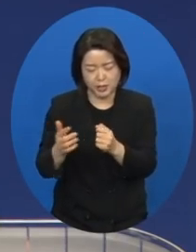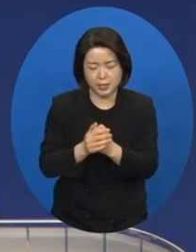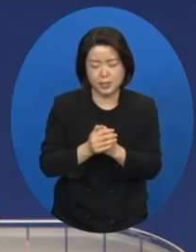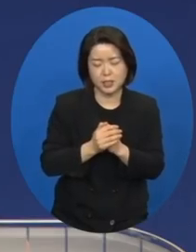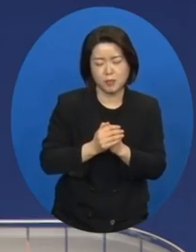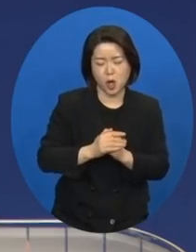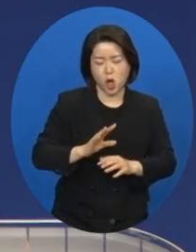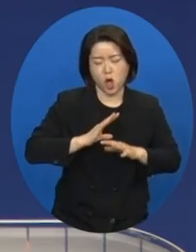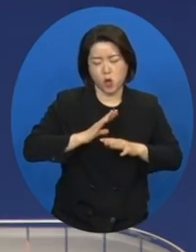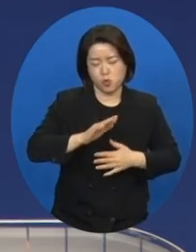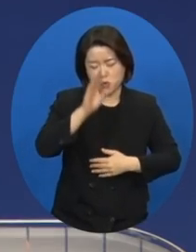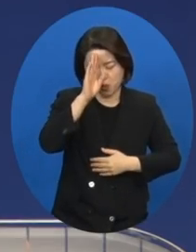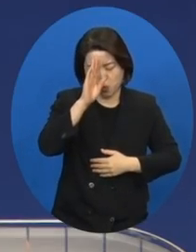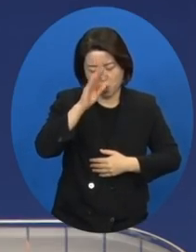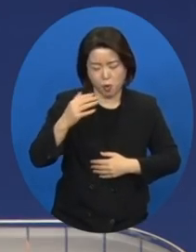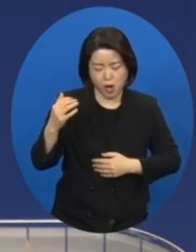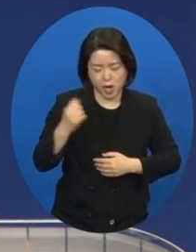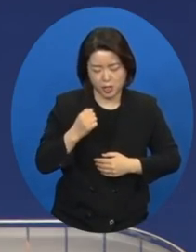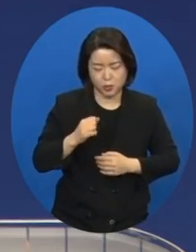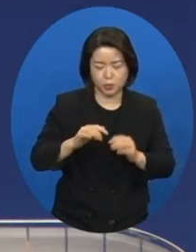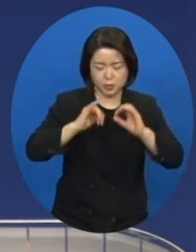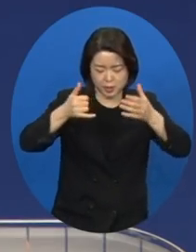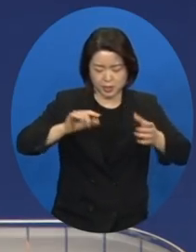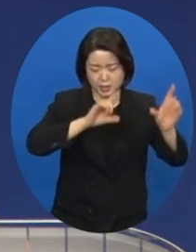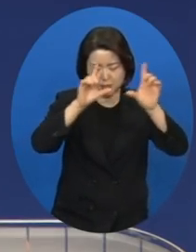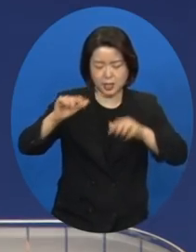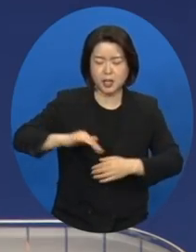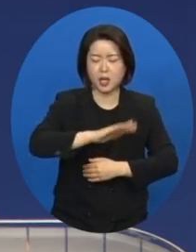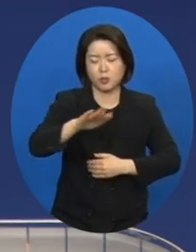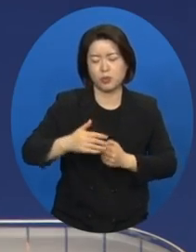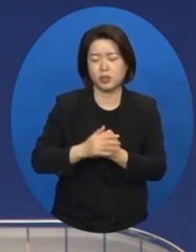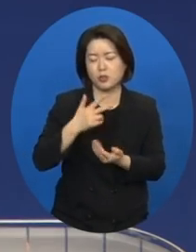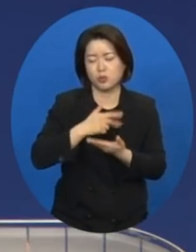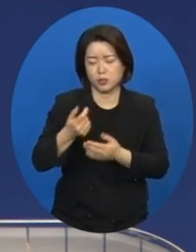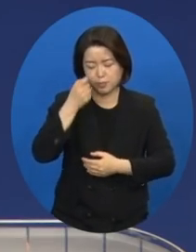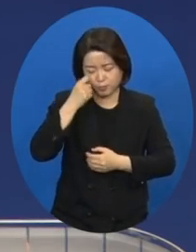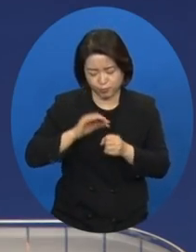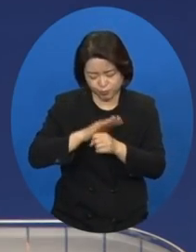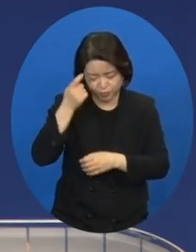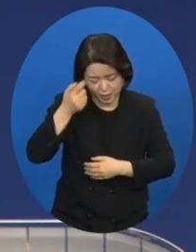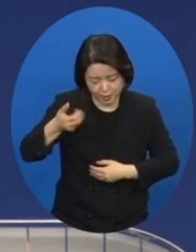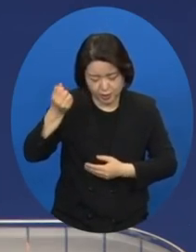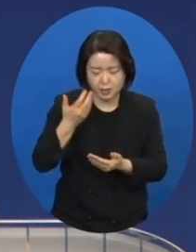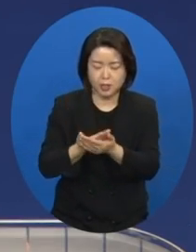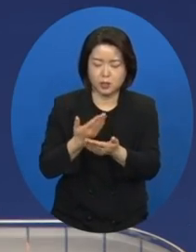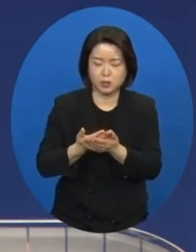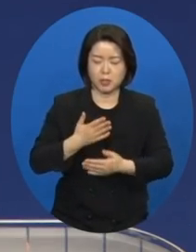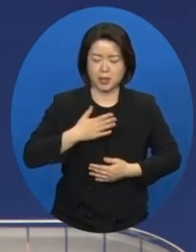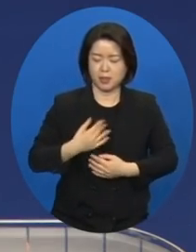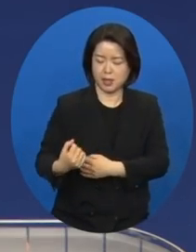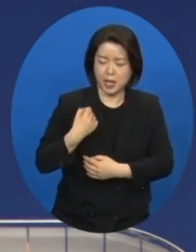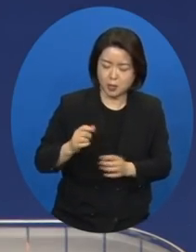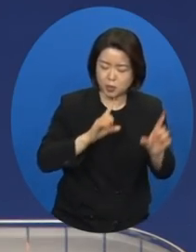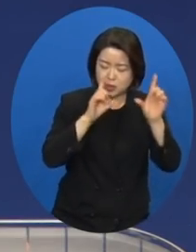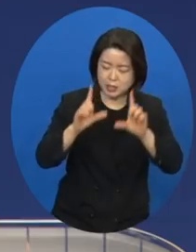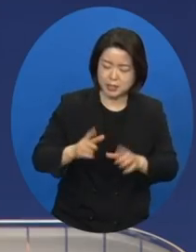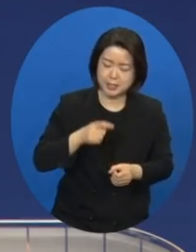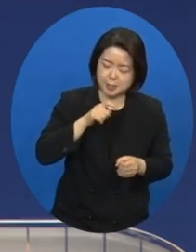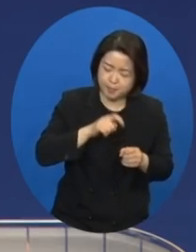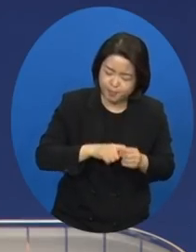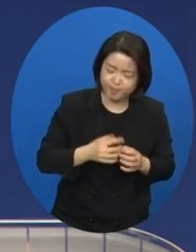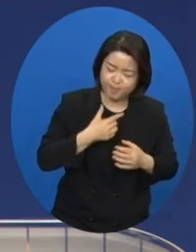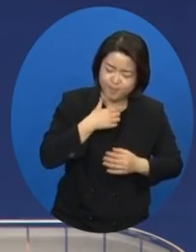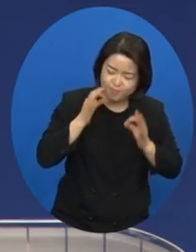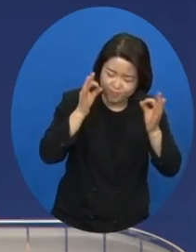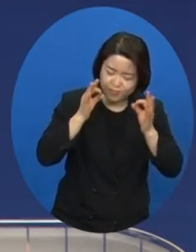포비아로 둘러싼 이 세상 가운데 살아가는 우리들을 주여 불쌍히 여겨 주옵소서. 우리의 힘으로 나의 힘으로 살아가고자 하는 우리를 불쌍히 여겨